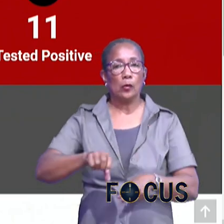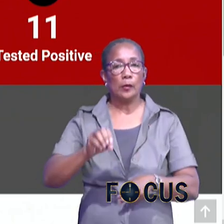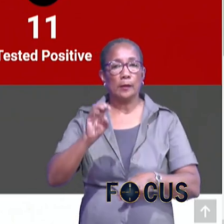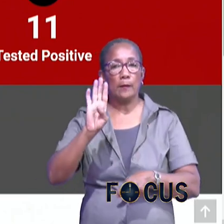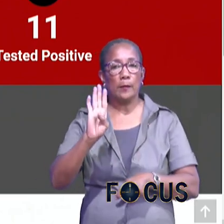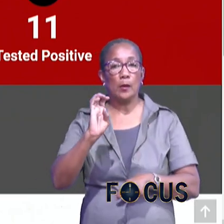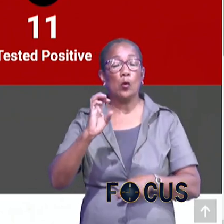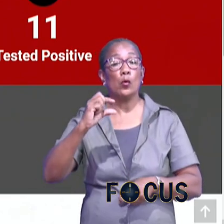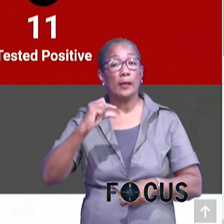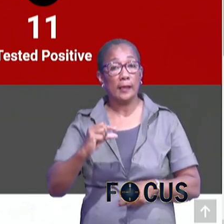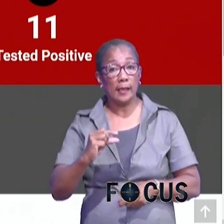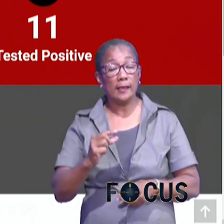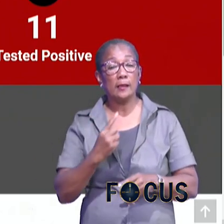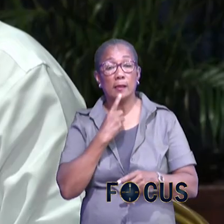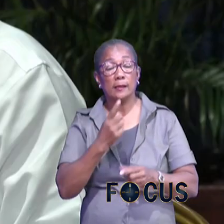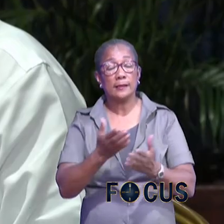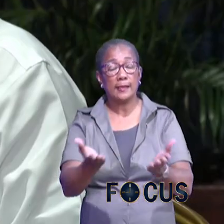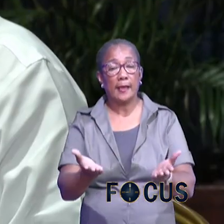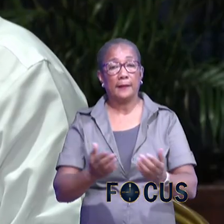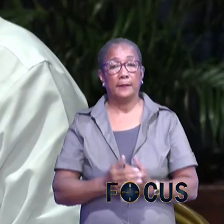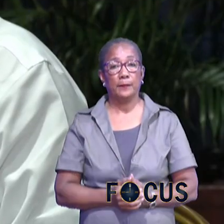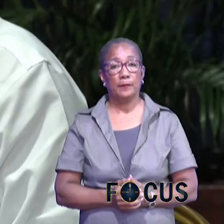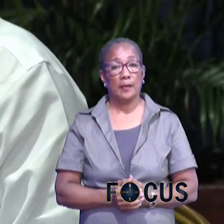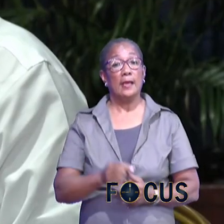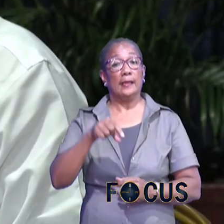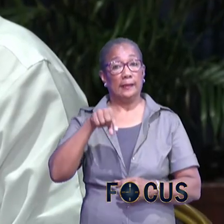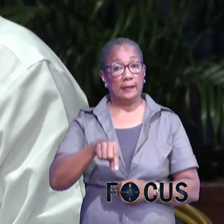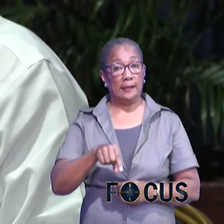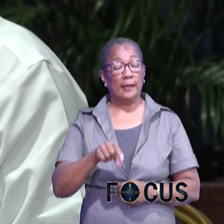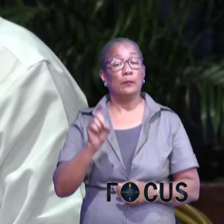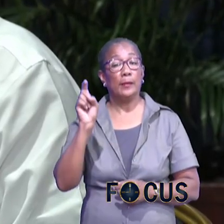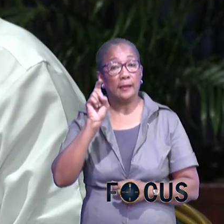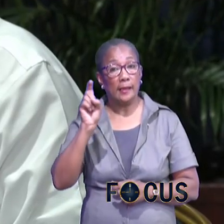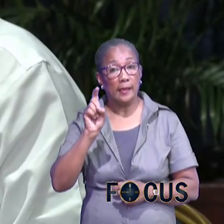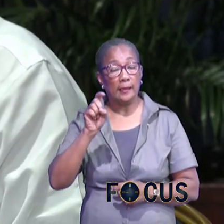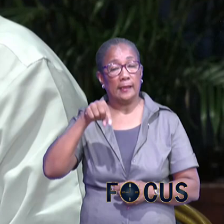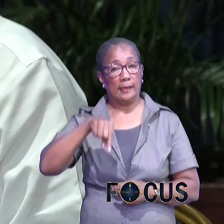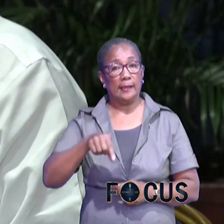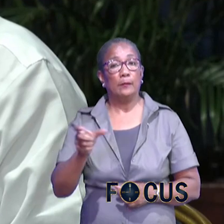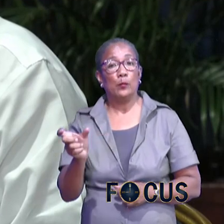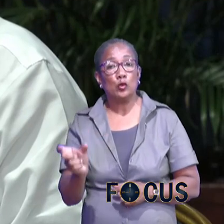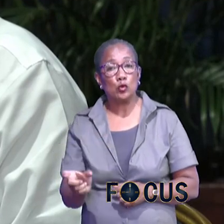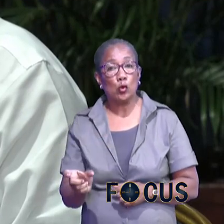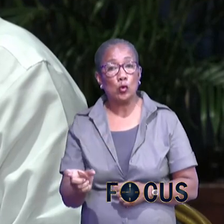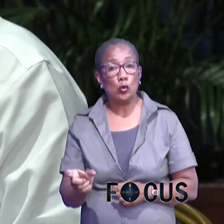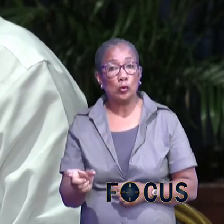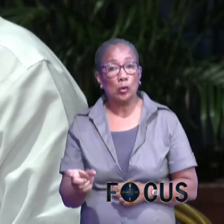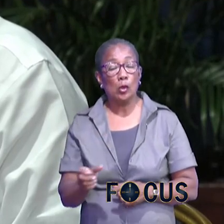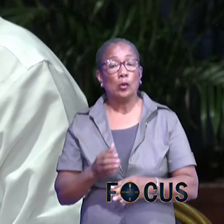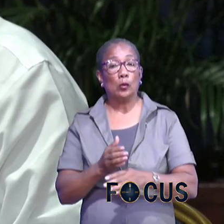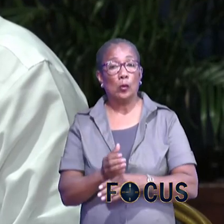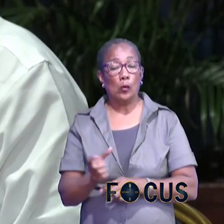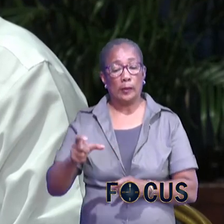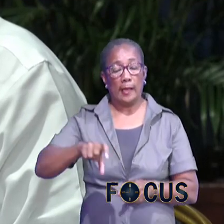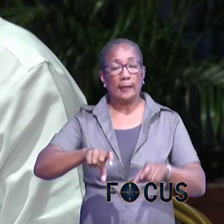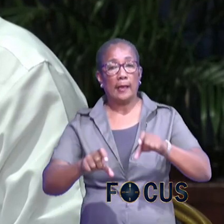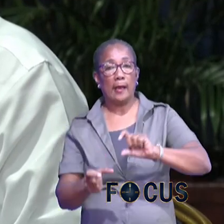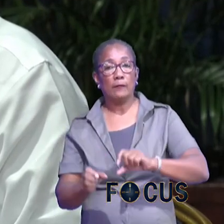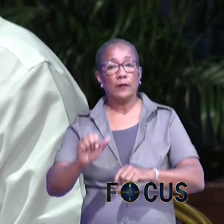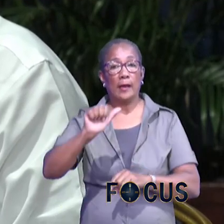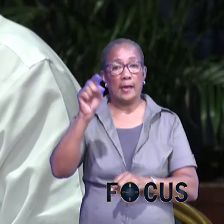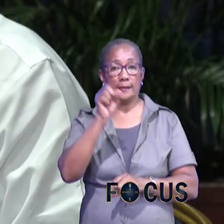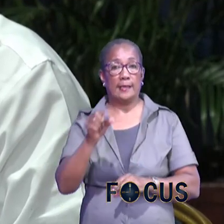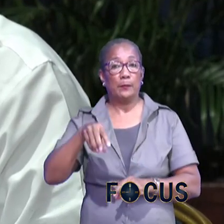BOG geconfirmeerd. Dit betekent dat deze persoon zowel door het lab van het